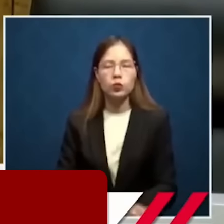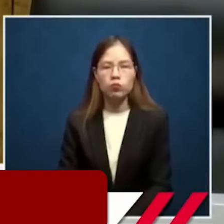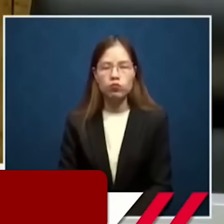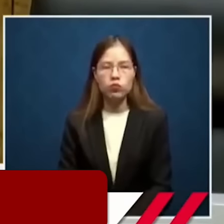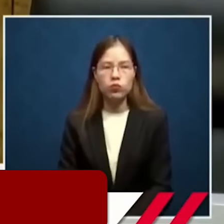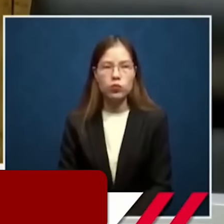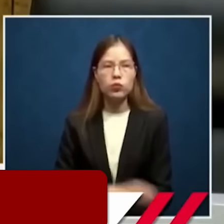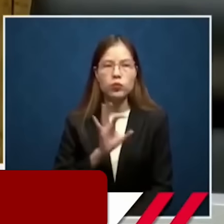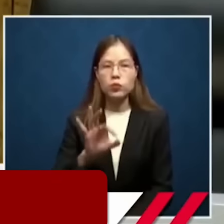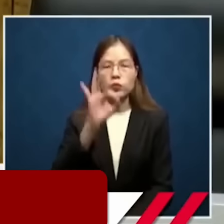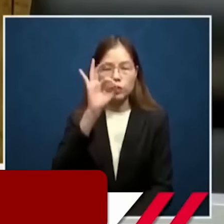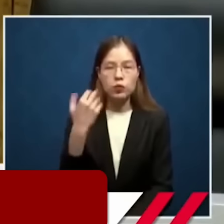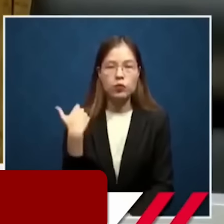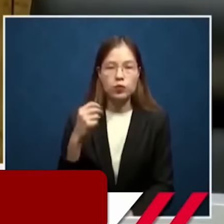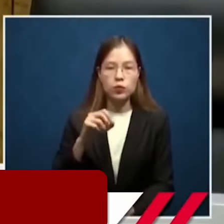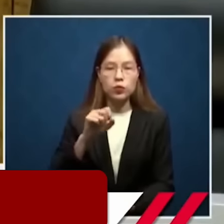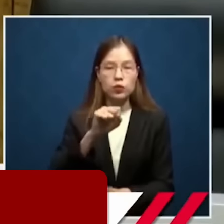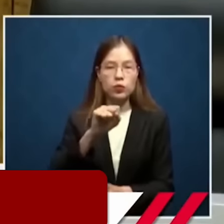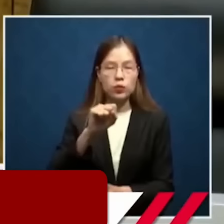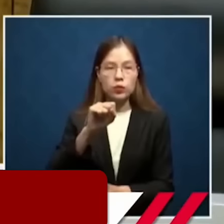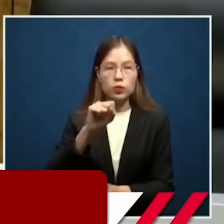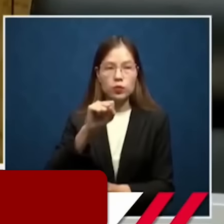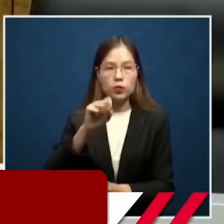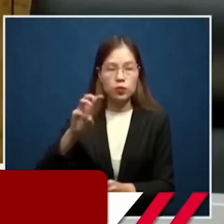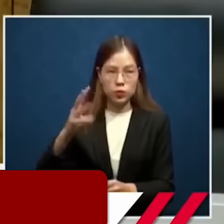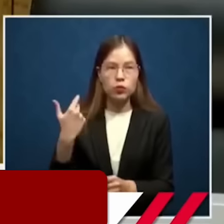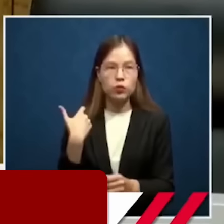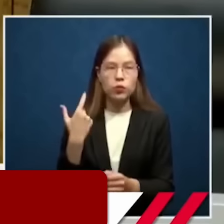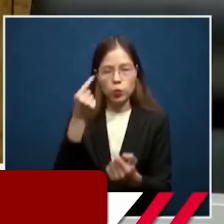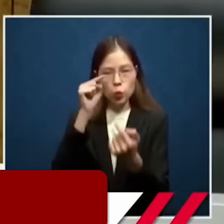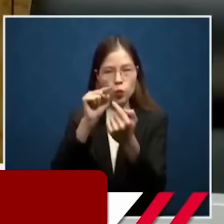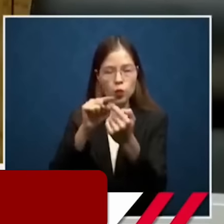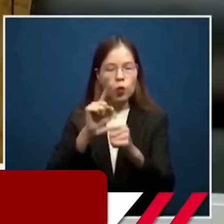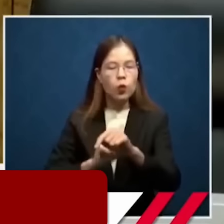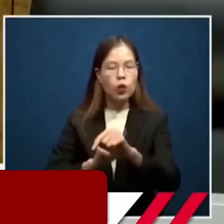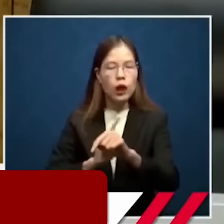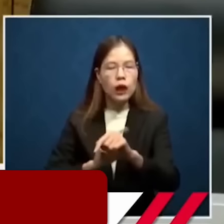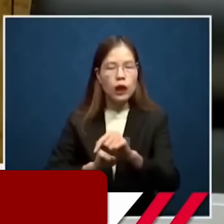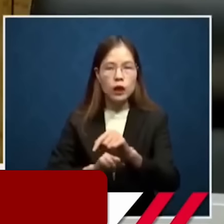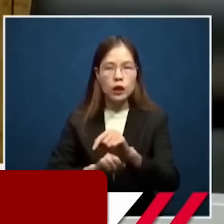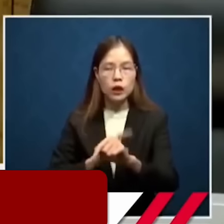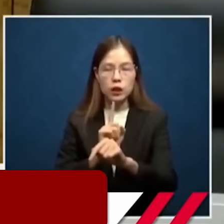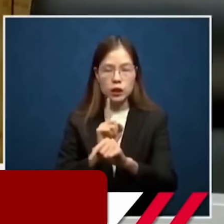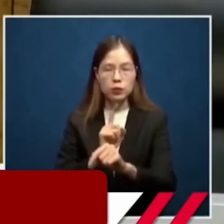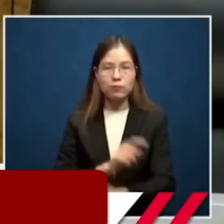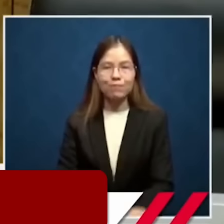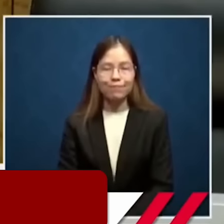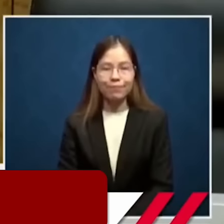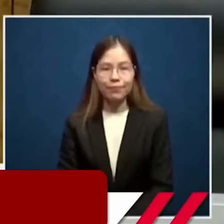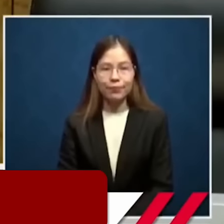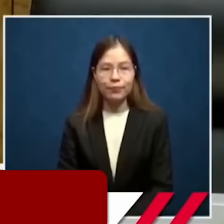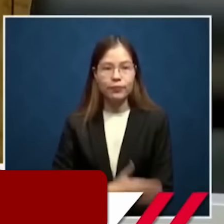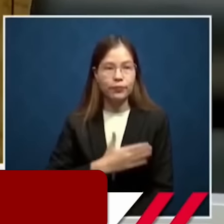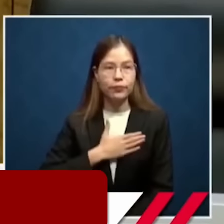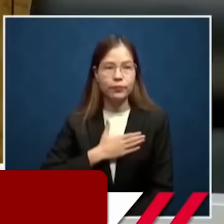าพนะครับว่าพอสวหลายๆท่านนะครับตอนเข้ามาเนี่ยก็อาจจะไม่ได้สังกัดสีน้ำเงินหรอกนะ